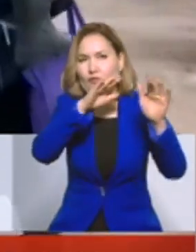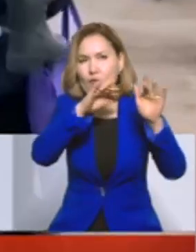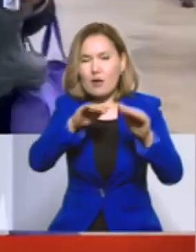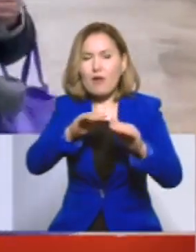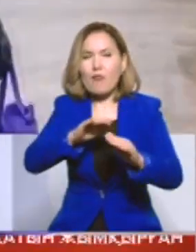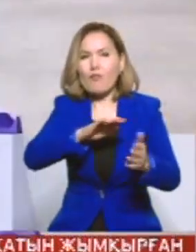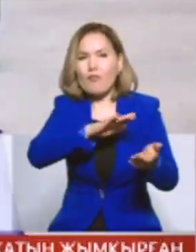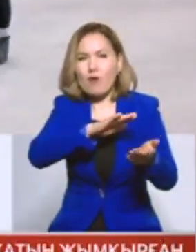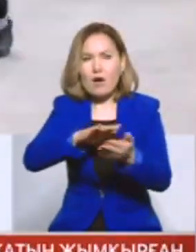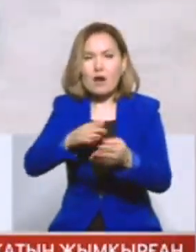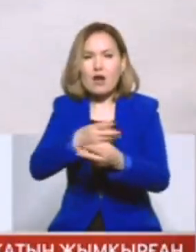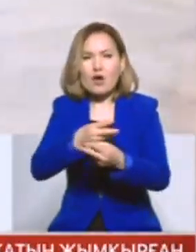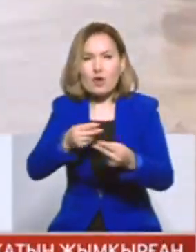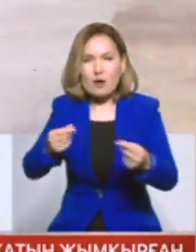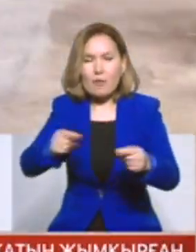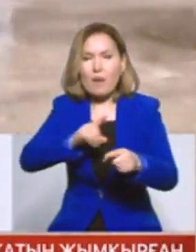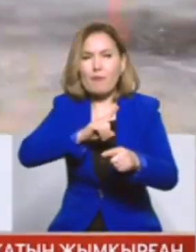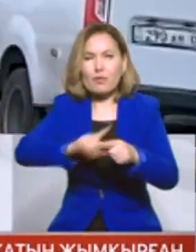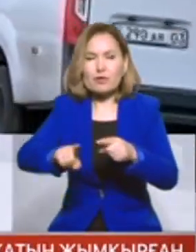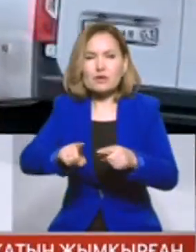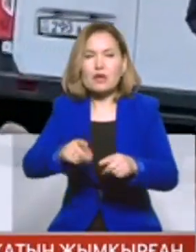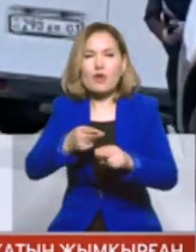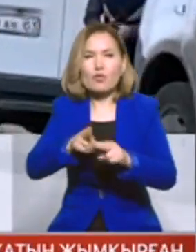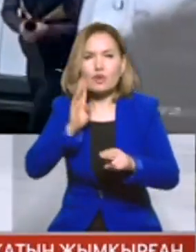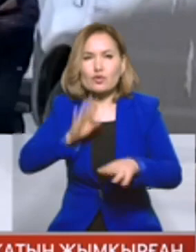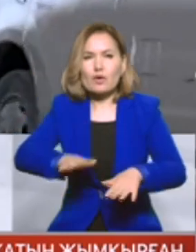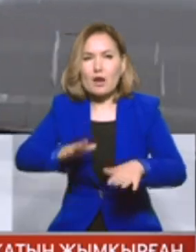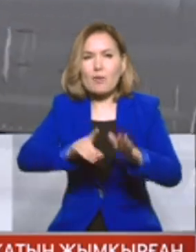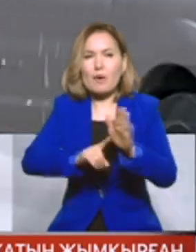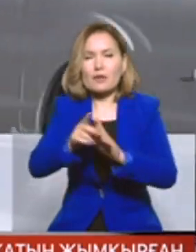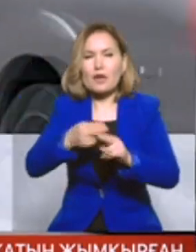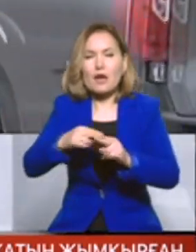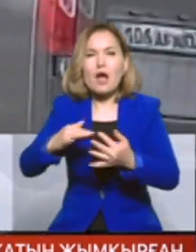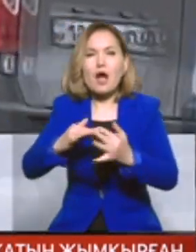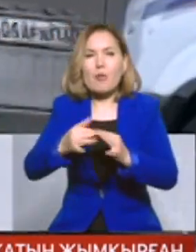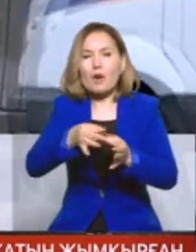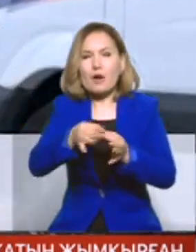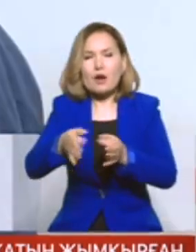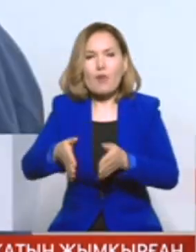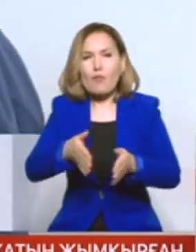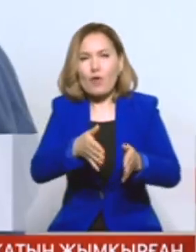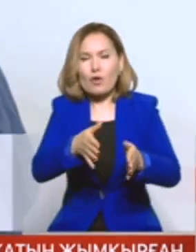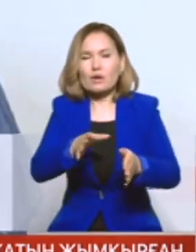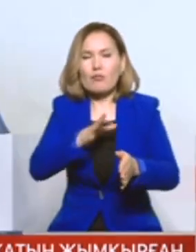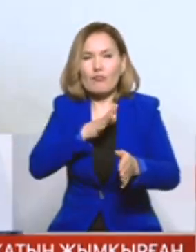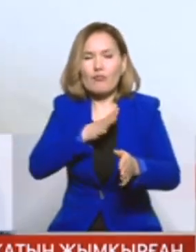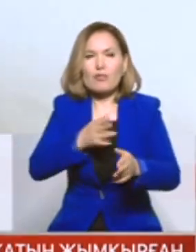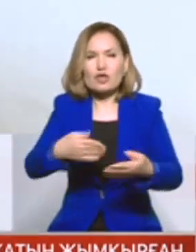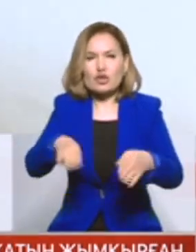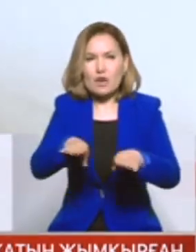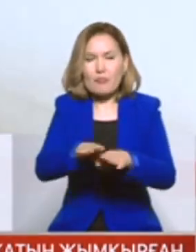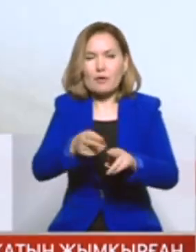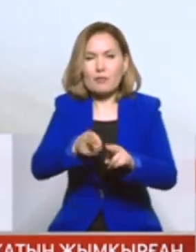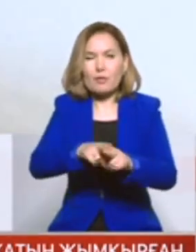тез ерігені себеп. Жолды су шайып қатынасы тоқтағандықтан елді мекеннен 52 адам тікұшақпен эвакуацияланды.